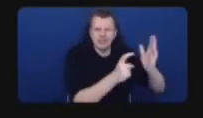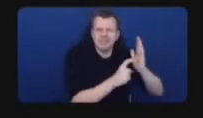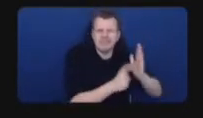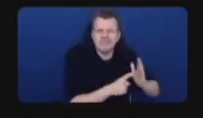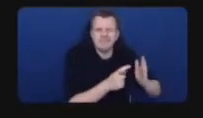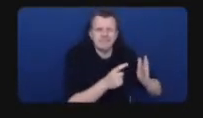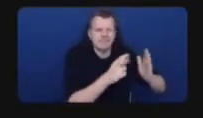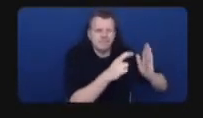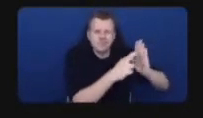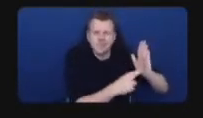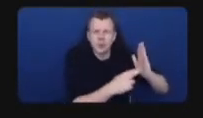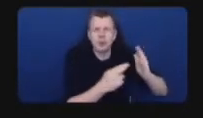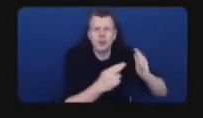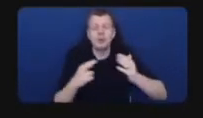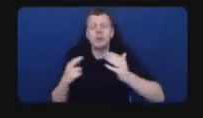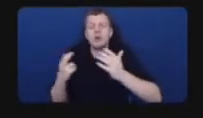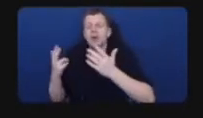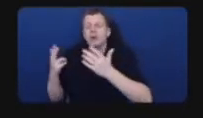定，